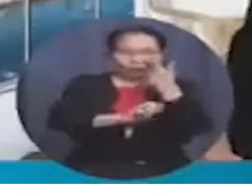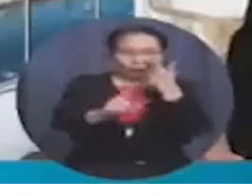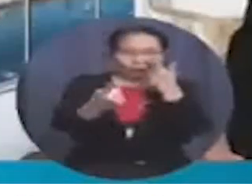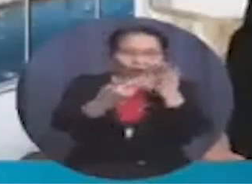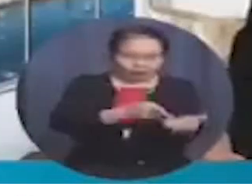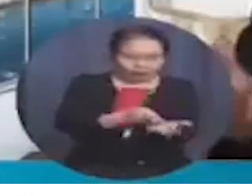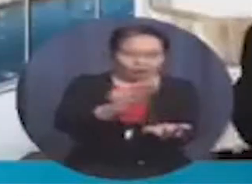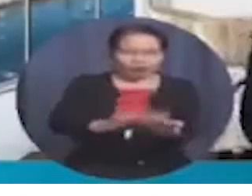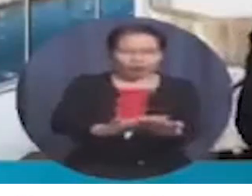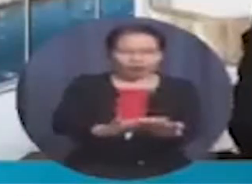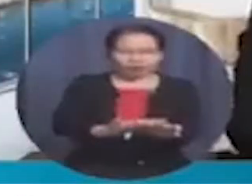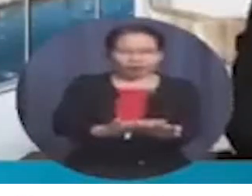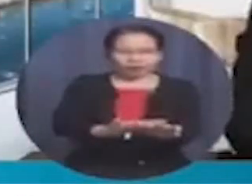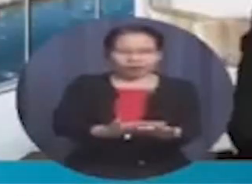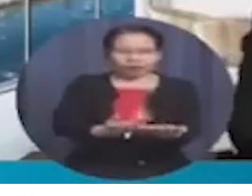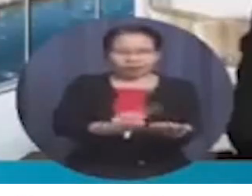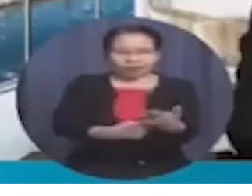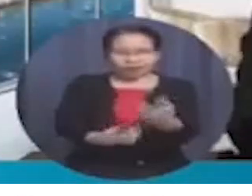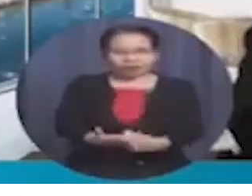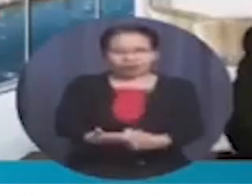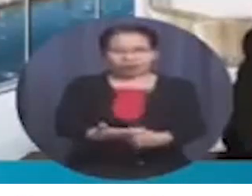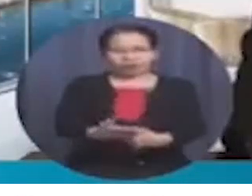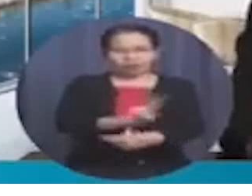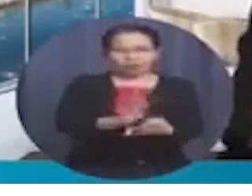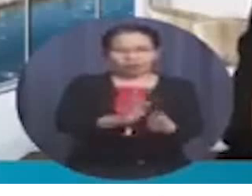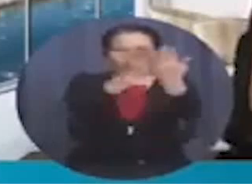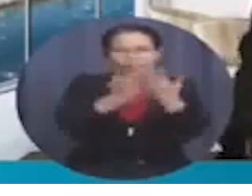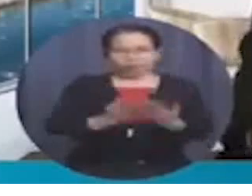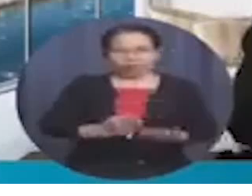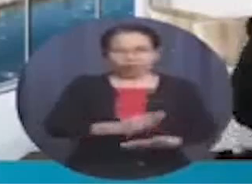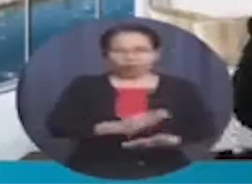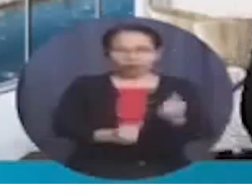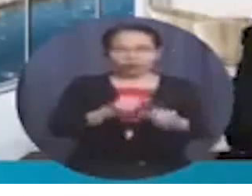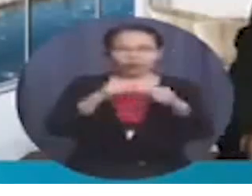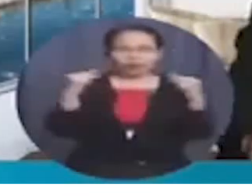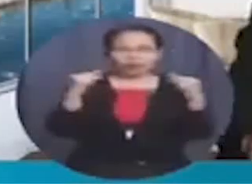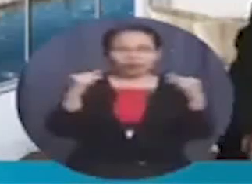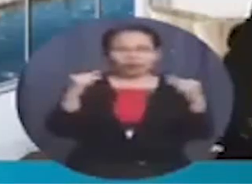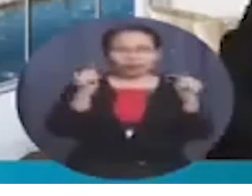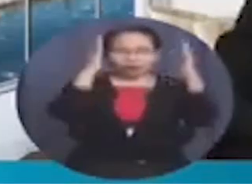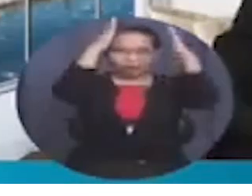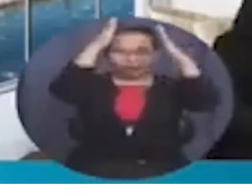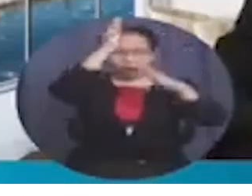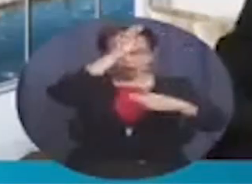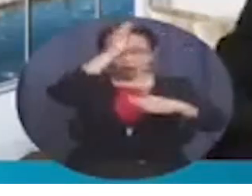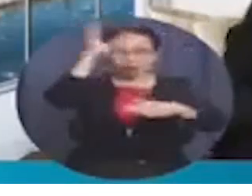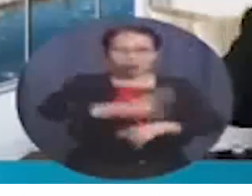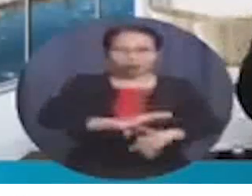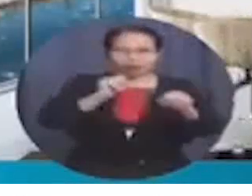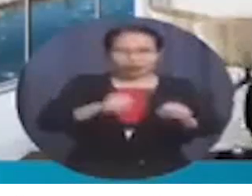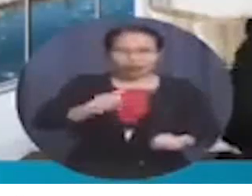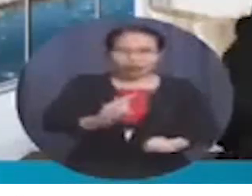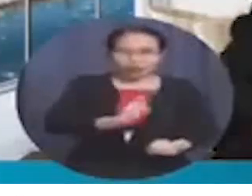no? Eh, Biblia ang gagamitin. Sinong pare at arsobispo ng Katoliko magsasabi sa akin